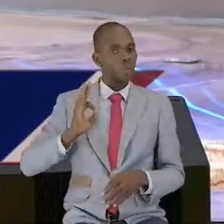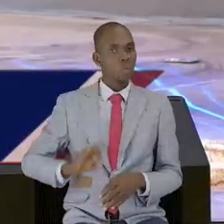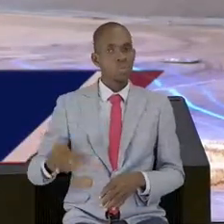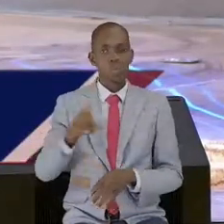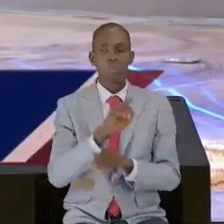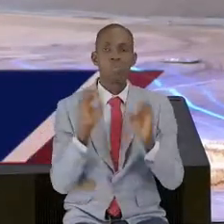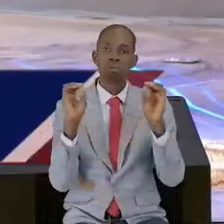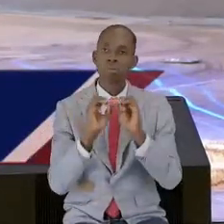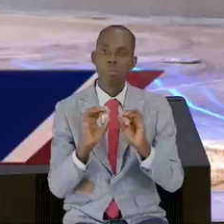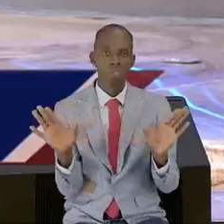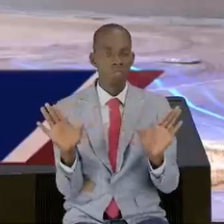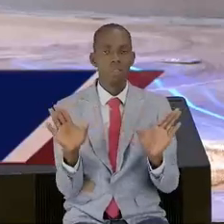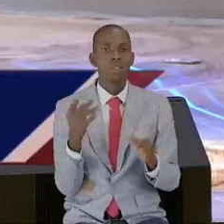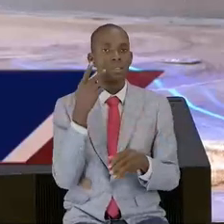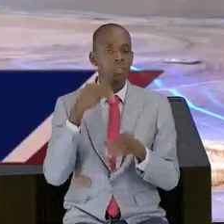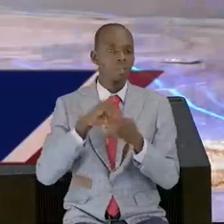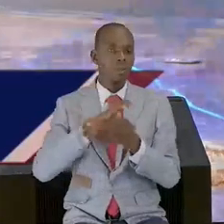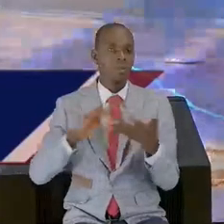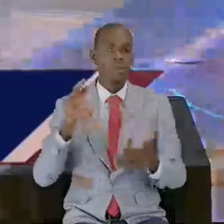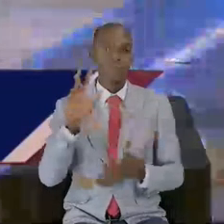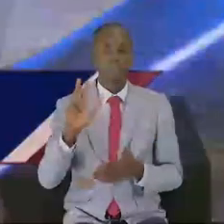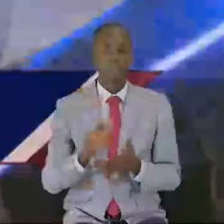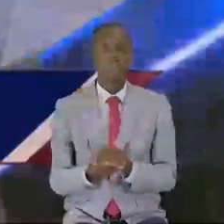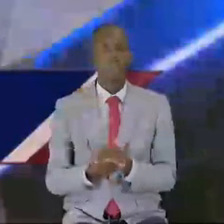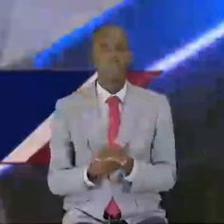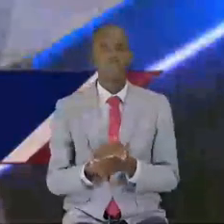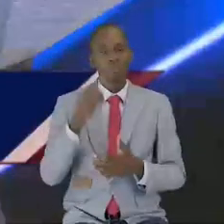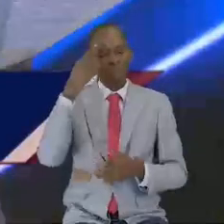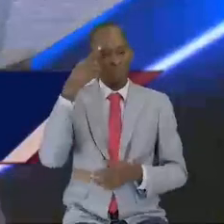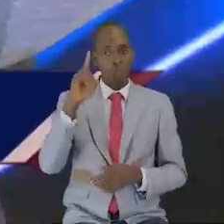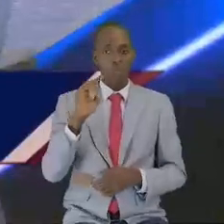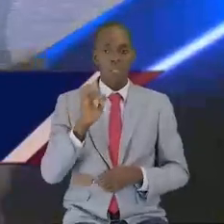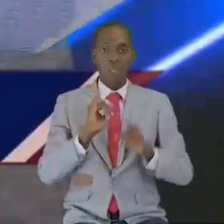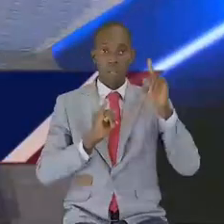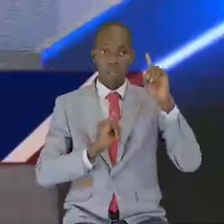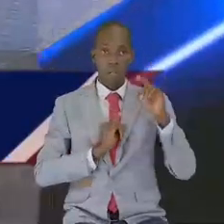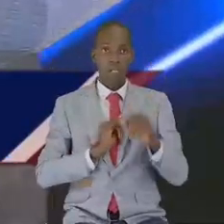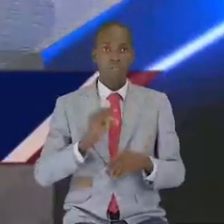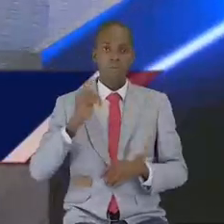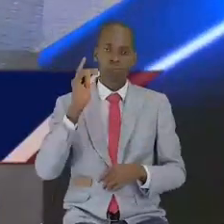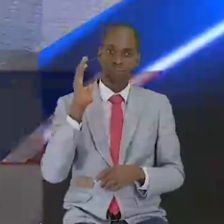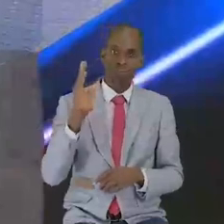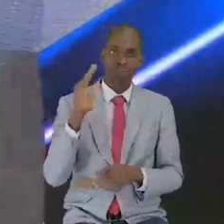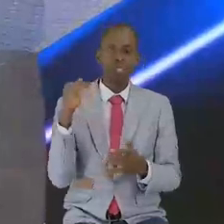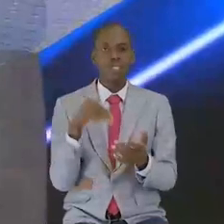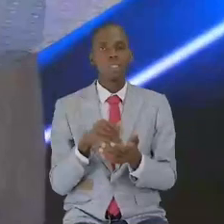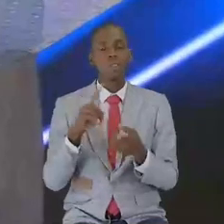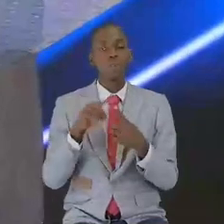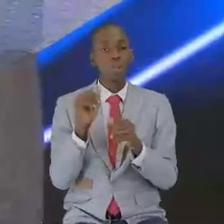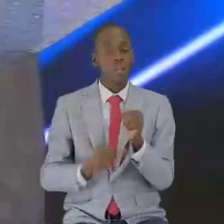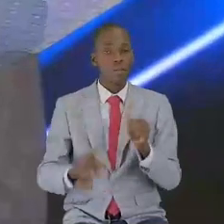rien. Verset 3, il dit, et je proteste encore une fois à tout homme qui se